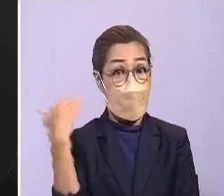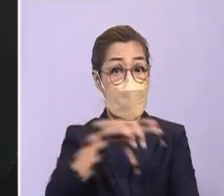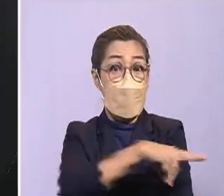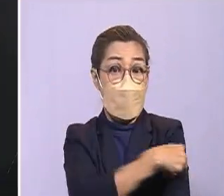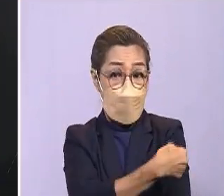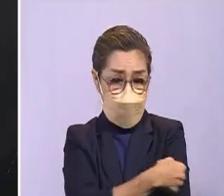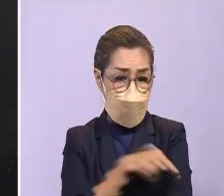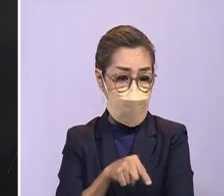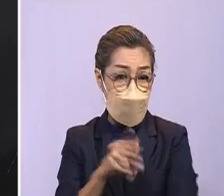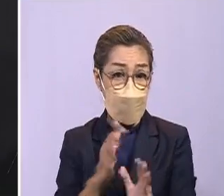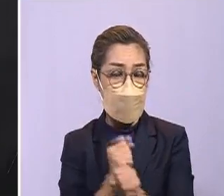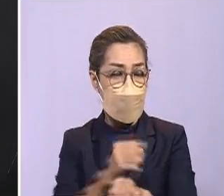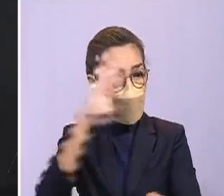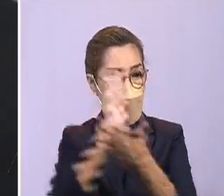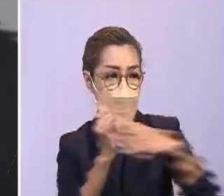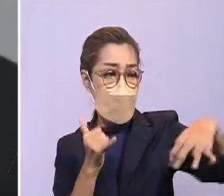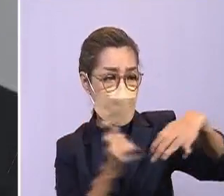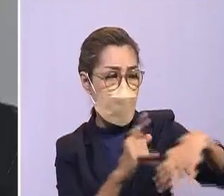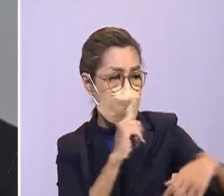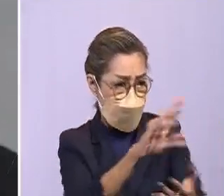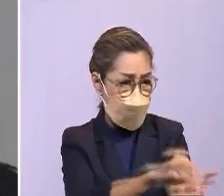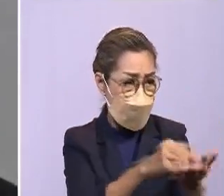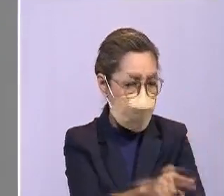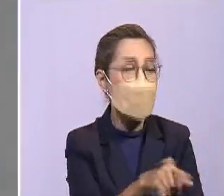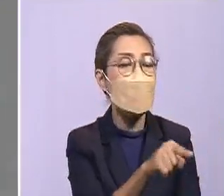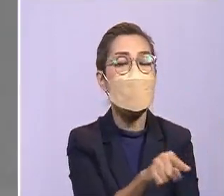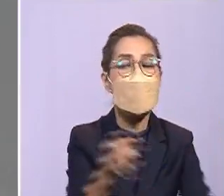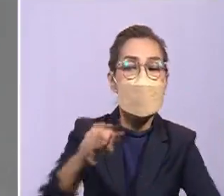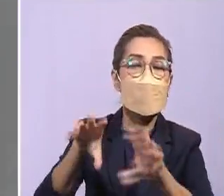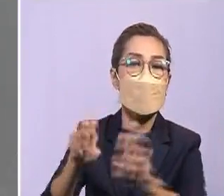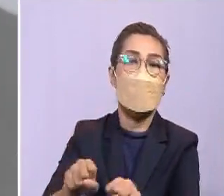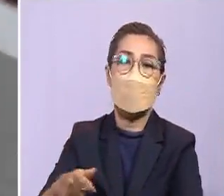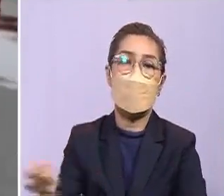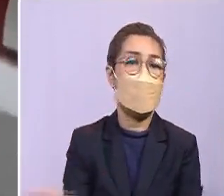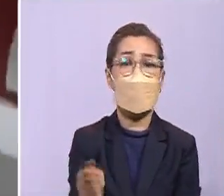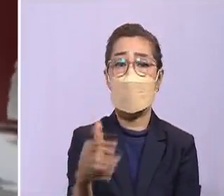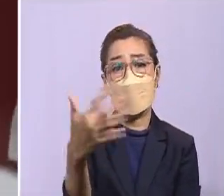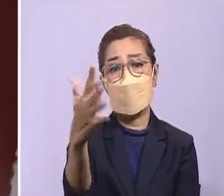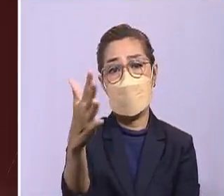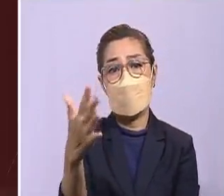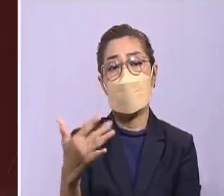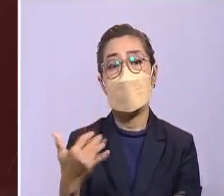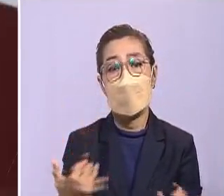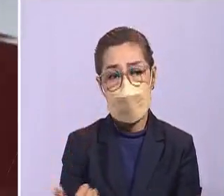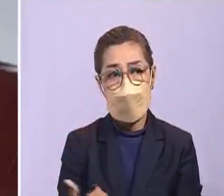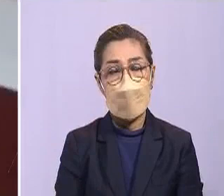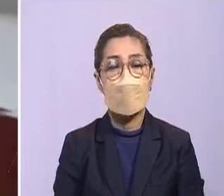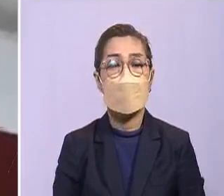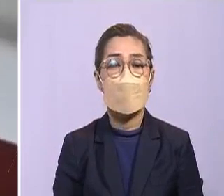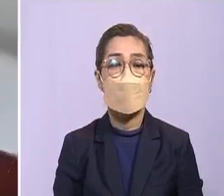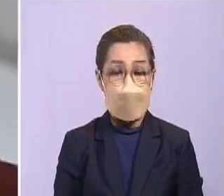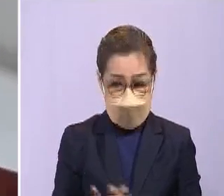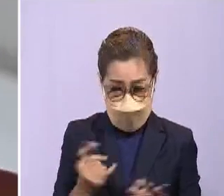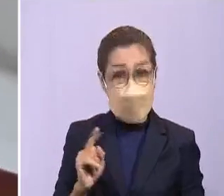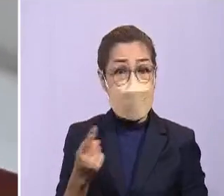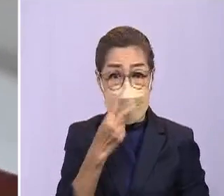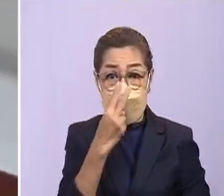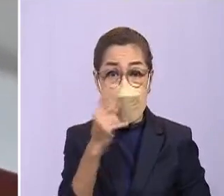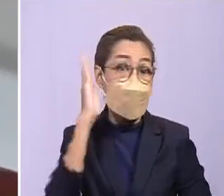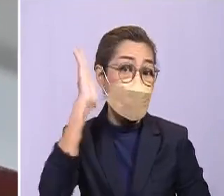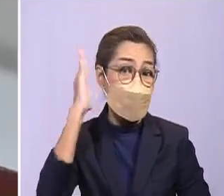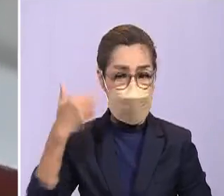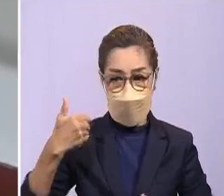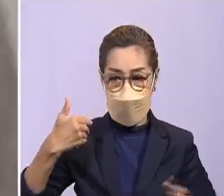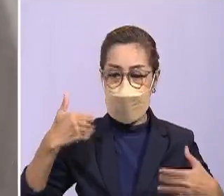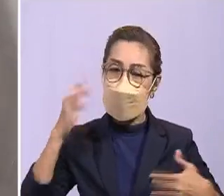ภ.วารินชำราบแต่ก็ยังไม่สามารถนำตัวคนก่อเหตุมาดำเนินคดีได้แล้วคุณผู้ชมฮะครั้งนี้เนี่ยอย่างที่เราเห็นกัน